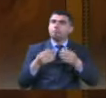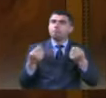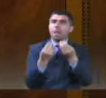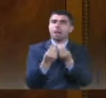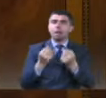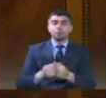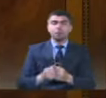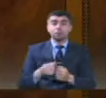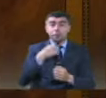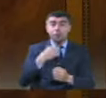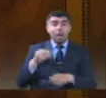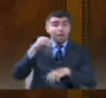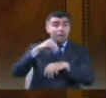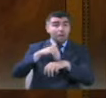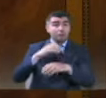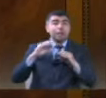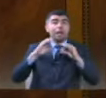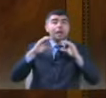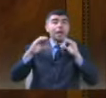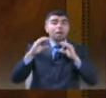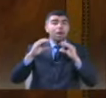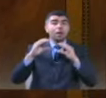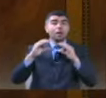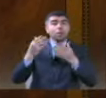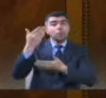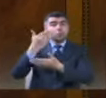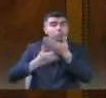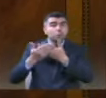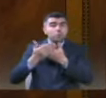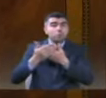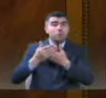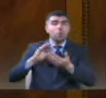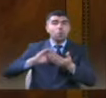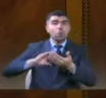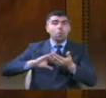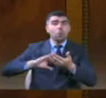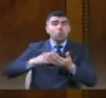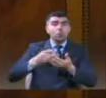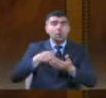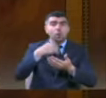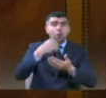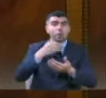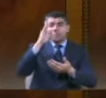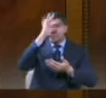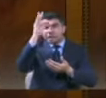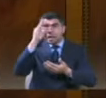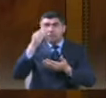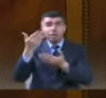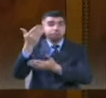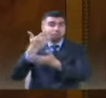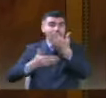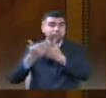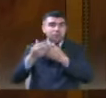وبخصوص الحوار الاجتماعي، فإننا نعتقد بأن هناك سياسة عمومية اجتماعية